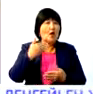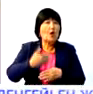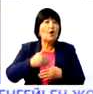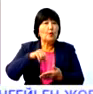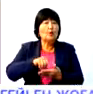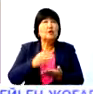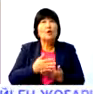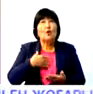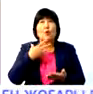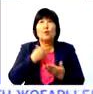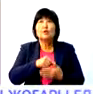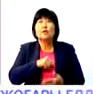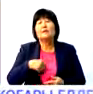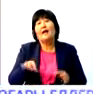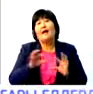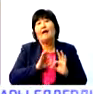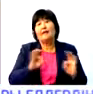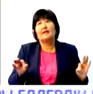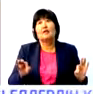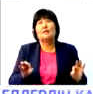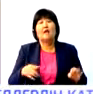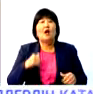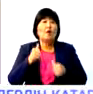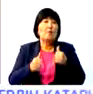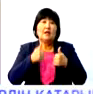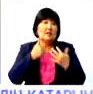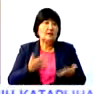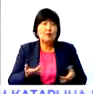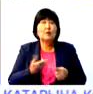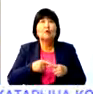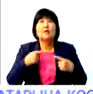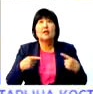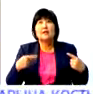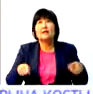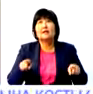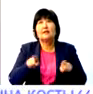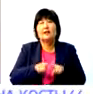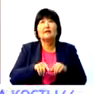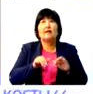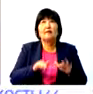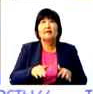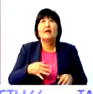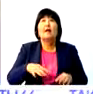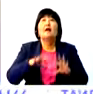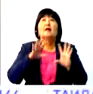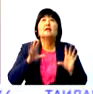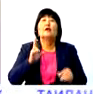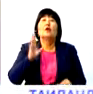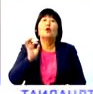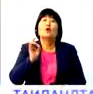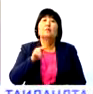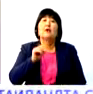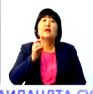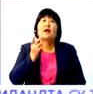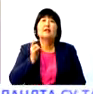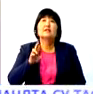біз өзіміз керемет деп мақтай бере алмаймыз ғой. Кинода сол өмірдің барлығы ашылған, анықталған. Біз жалғыз корпорация, аймақтарда,